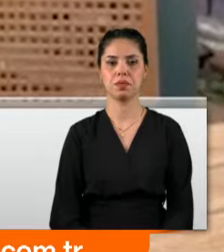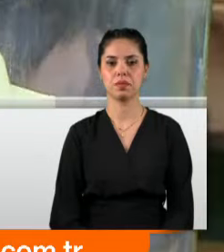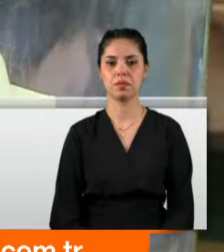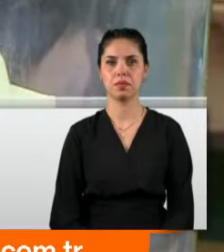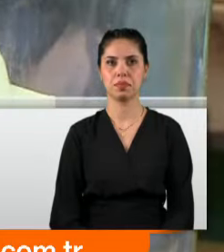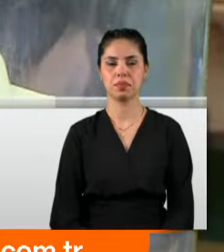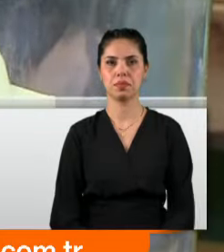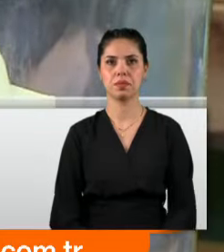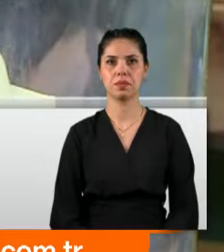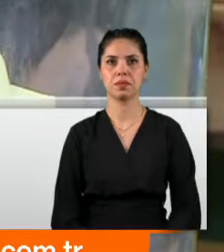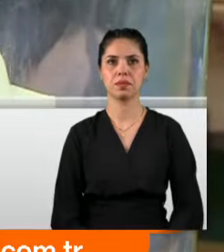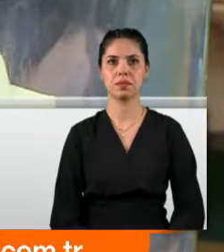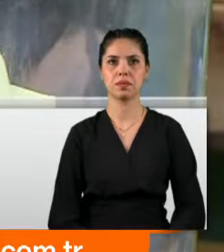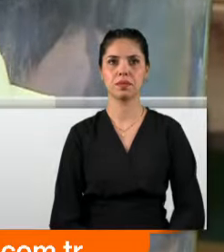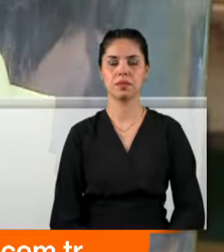zorlanmadan alalım.